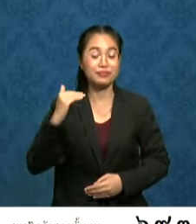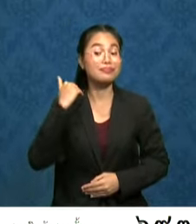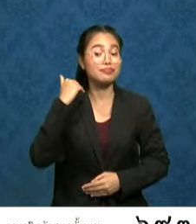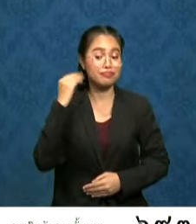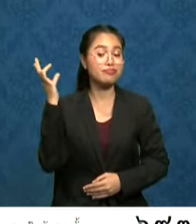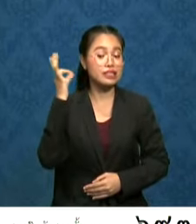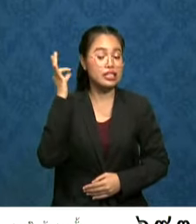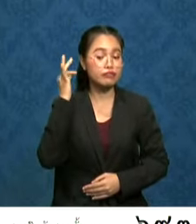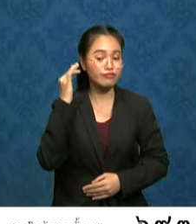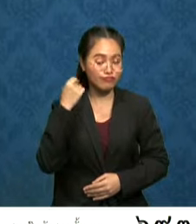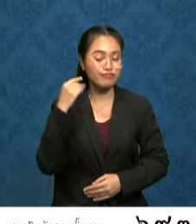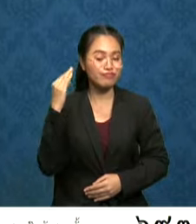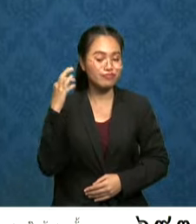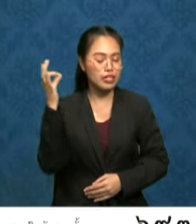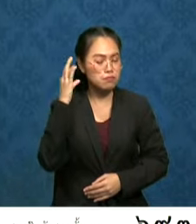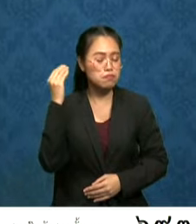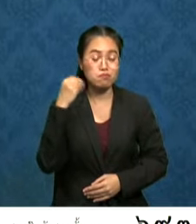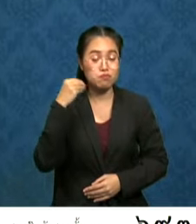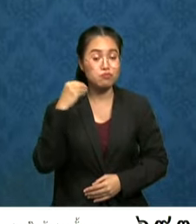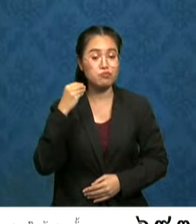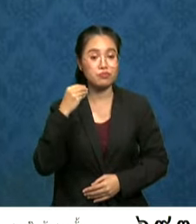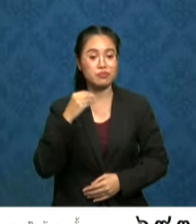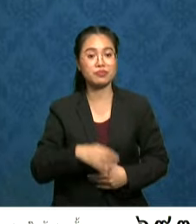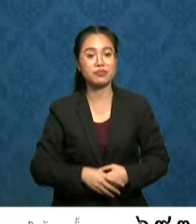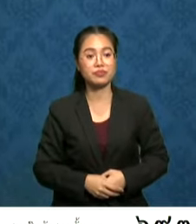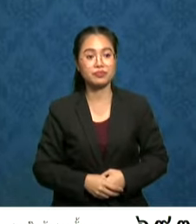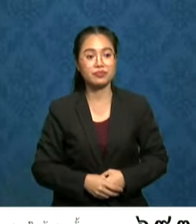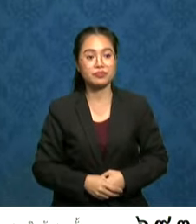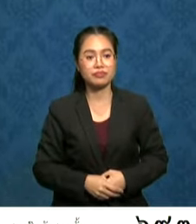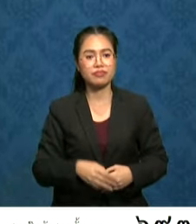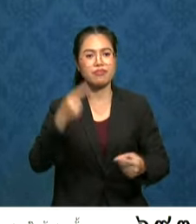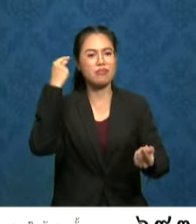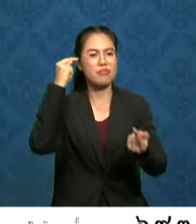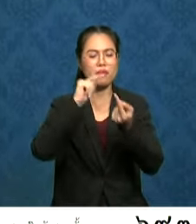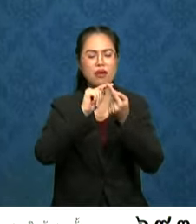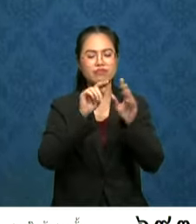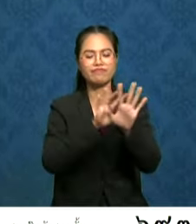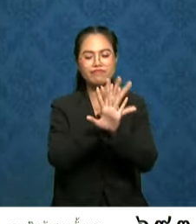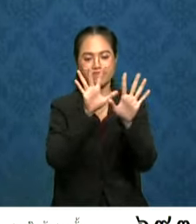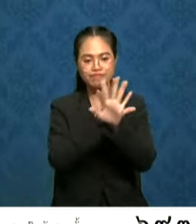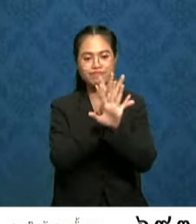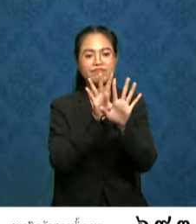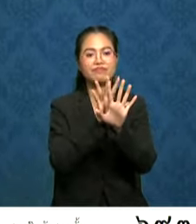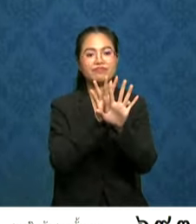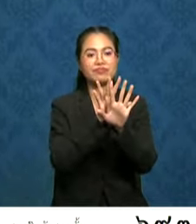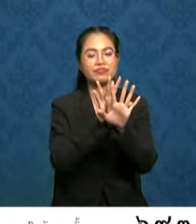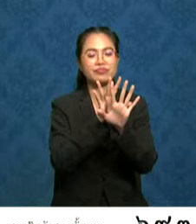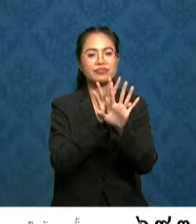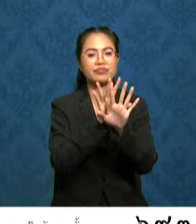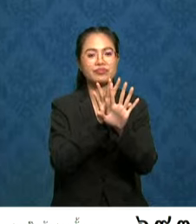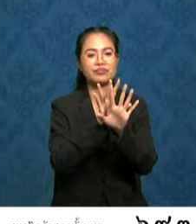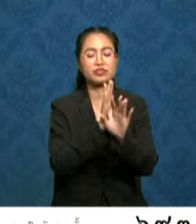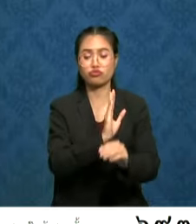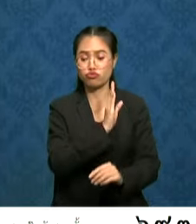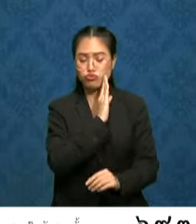คะเวลาที่พูดคำนี้นะคะแล้วก็ต้องบอกว่าเป้าหมายมันไม่ชัดเลยค่ะก็คือชัดที่สุดก็คือว่า